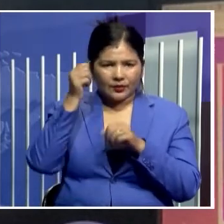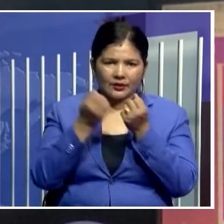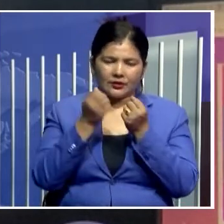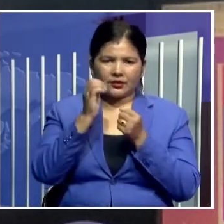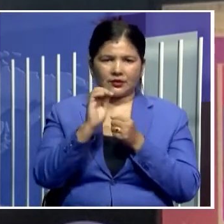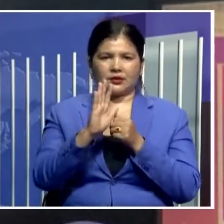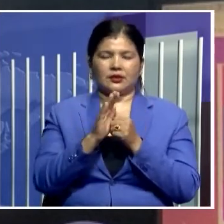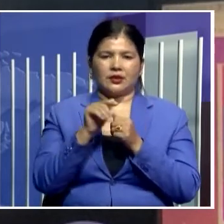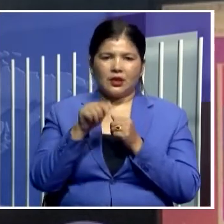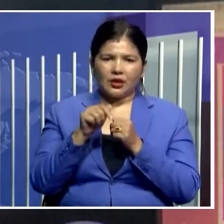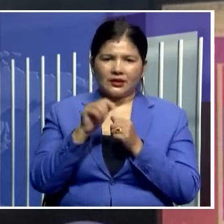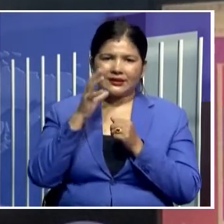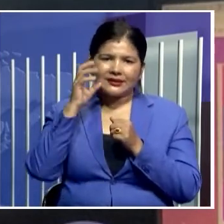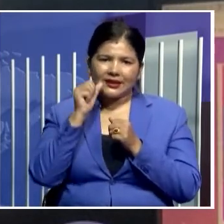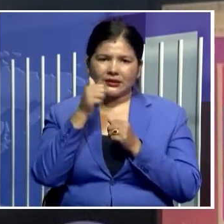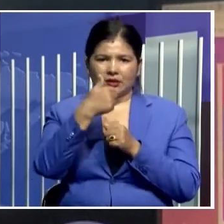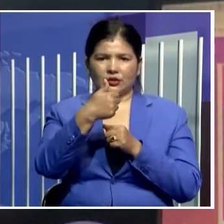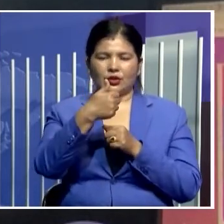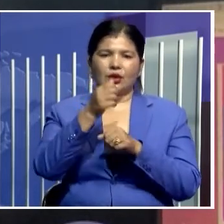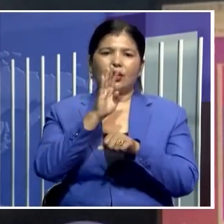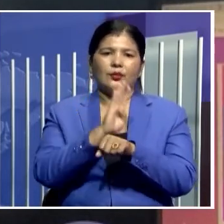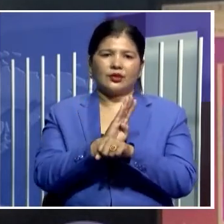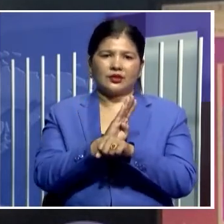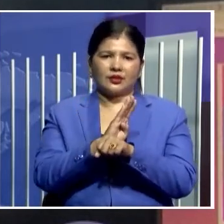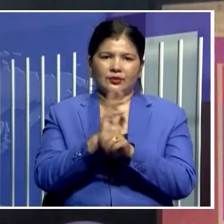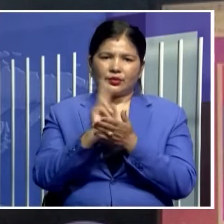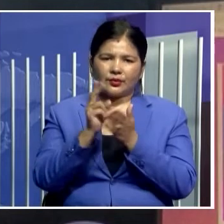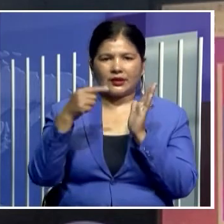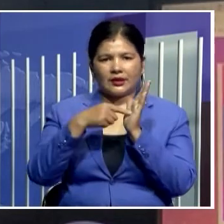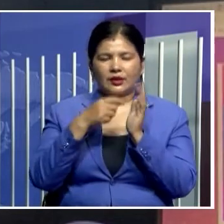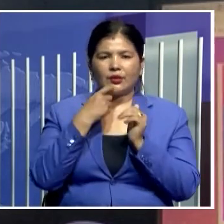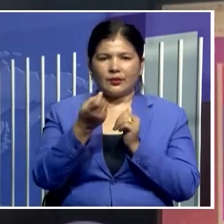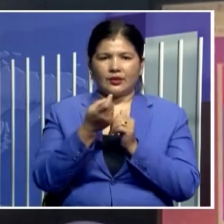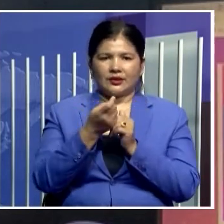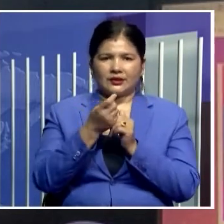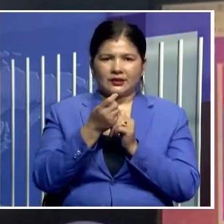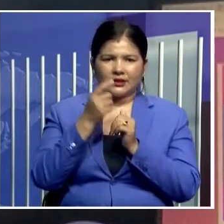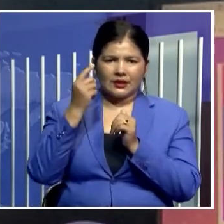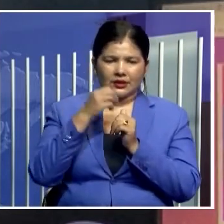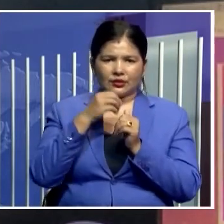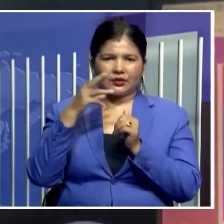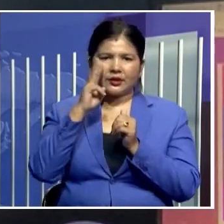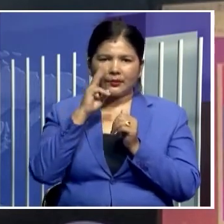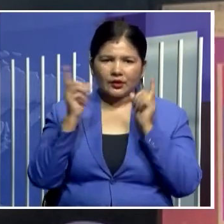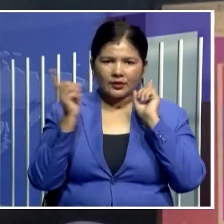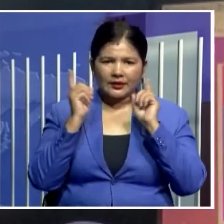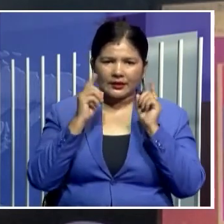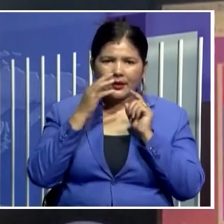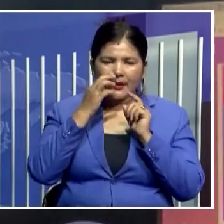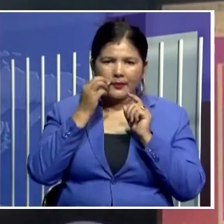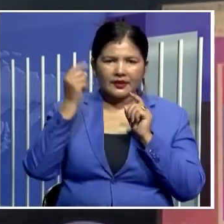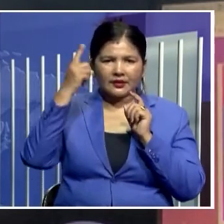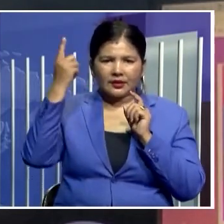सकिन्छ। अहिले साँझ 6 बजेसम्मको गणनाको नतिजालाई हेर्ने हो भने वीरेन्द्रनगर नगरपालिकामा